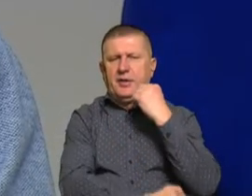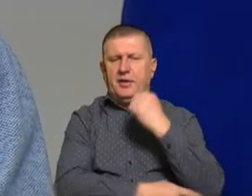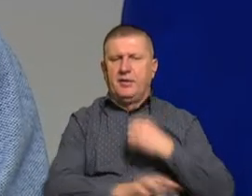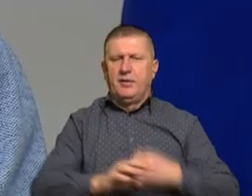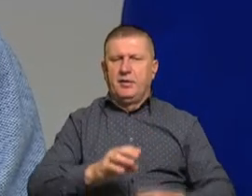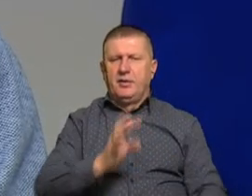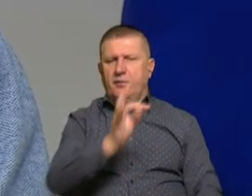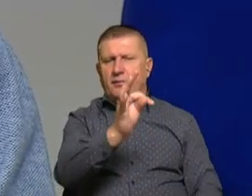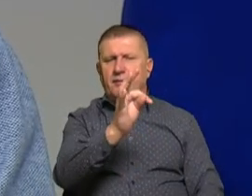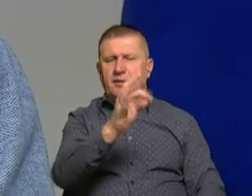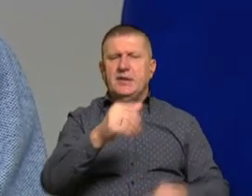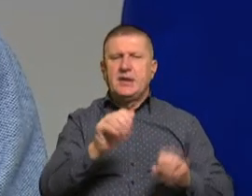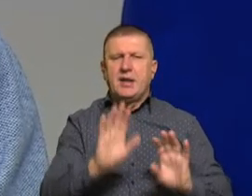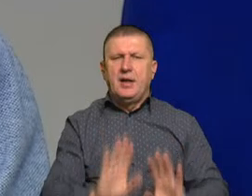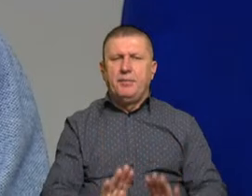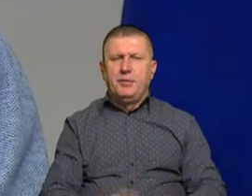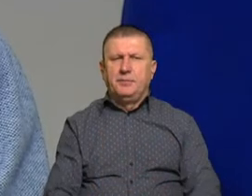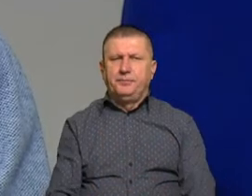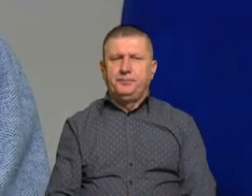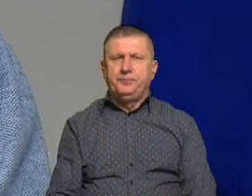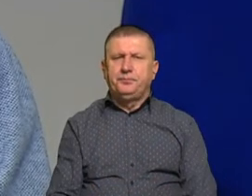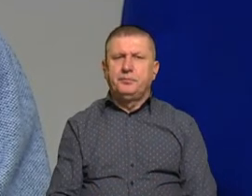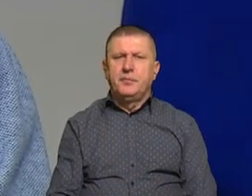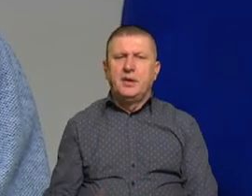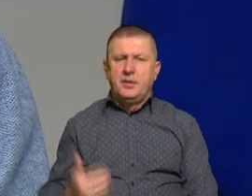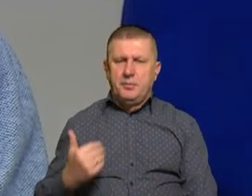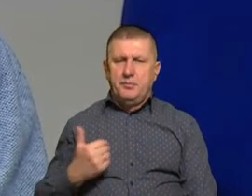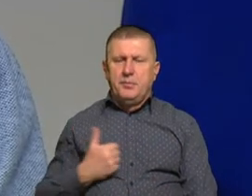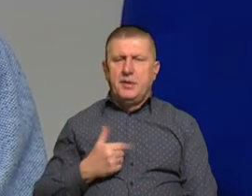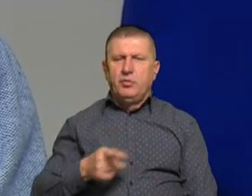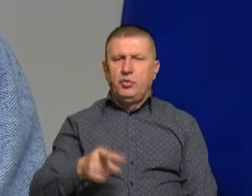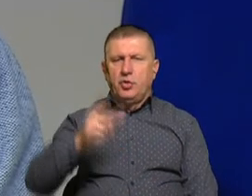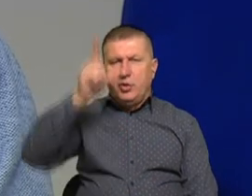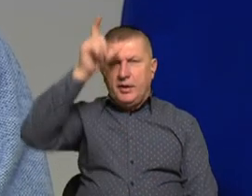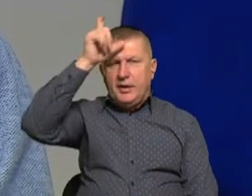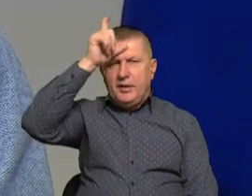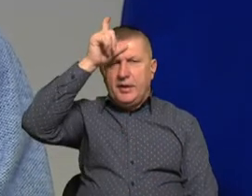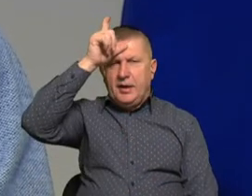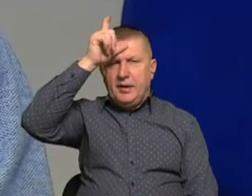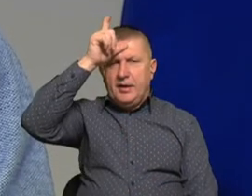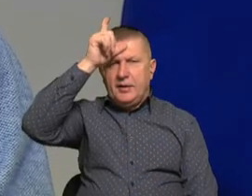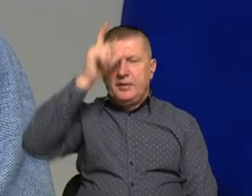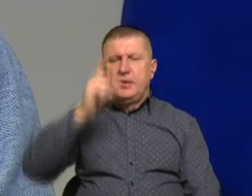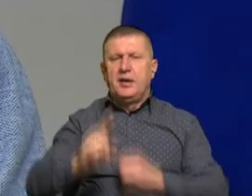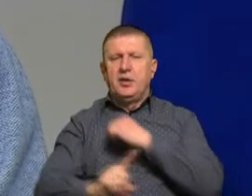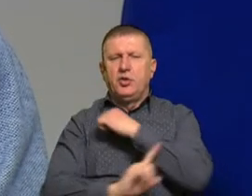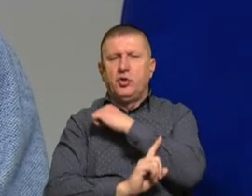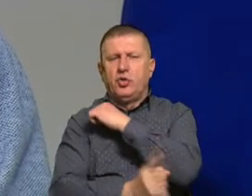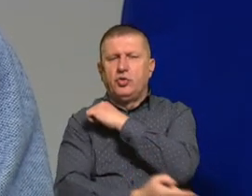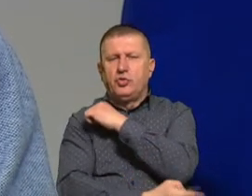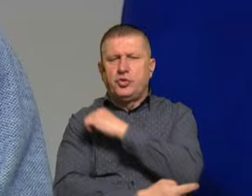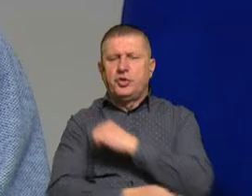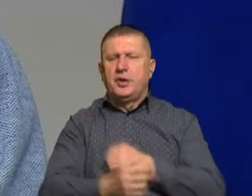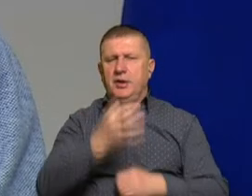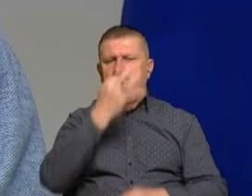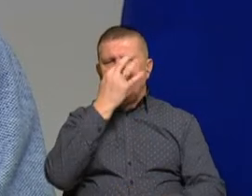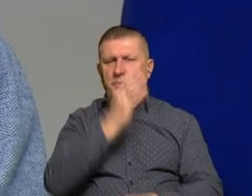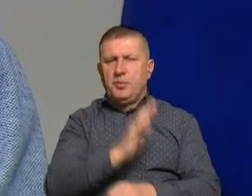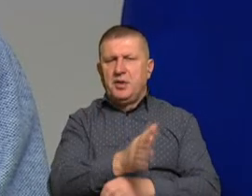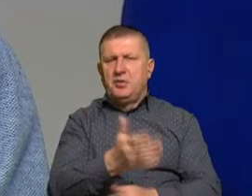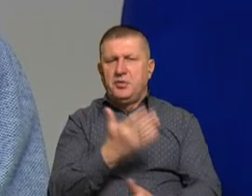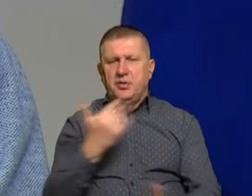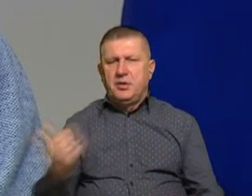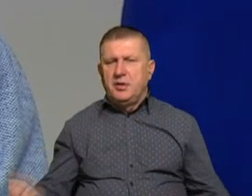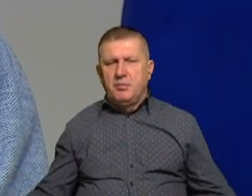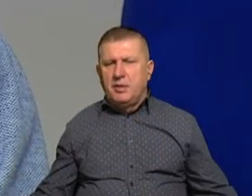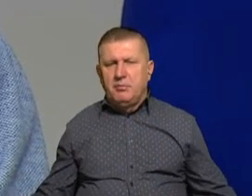tutaj bardzo pomogło. Niestety zostało ono odrzucone. Były to inteligentne kosze na śmieci. Niestety koszy na śmieci nie mamy. W tamtym